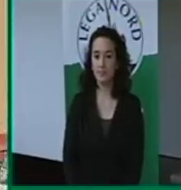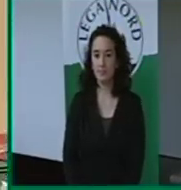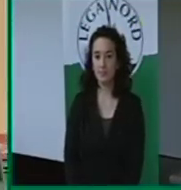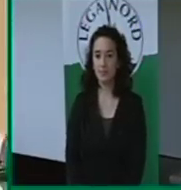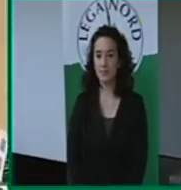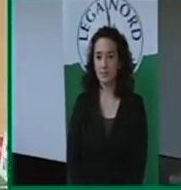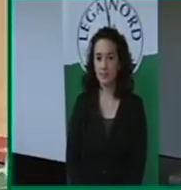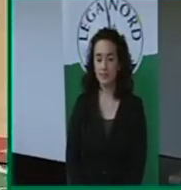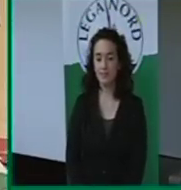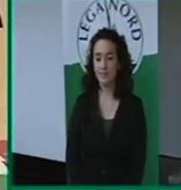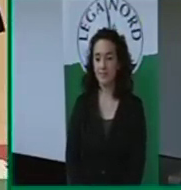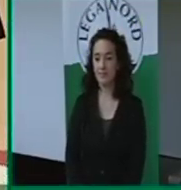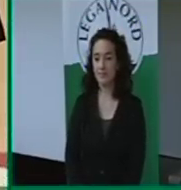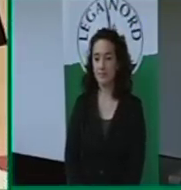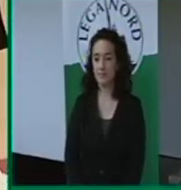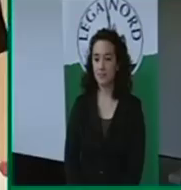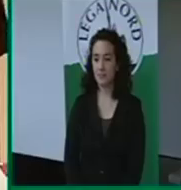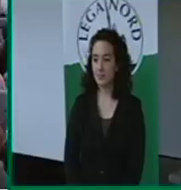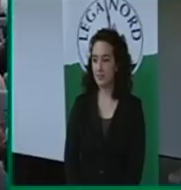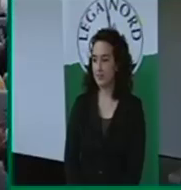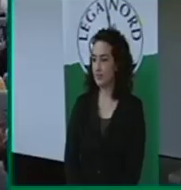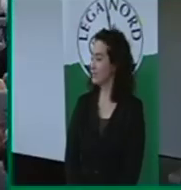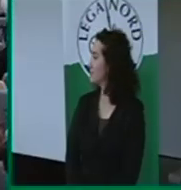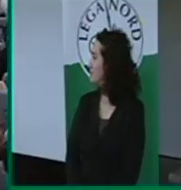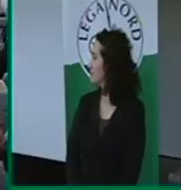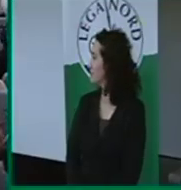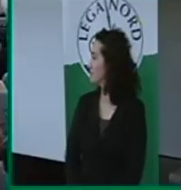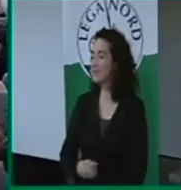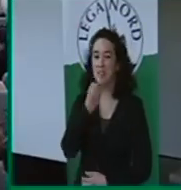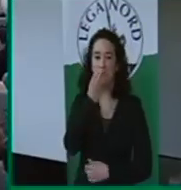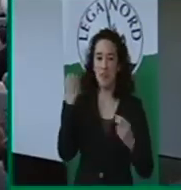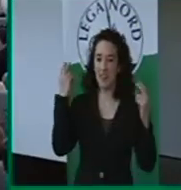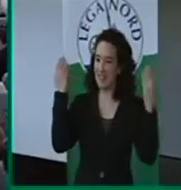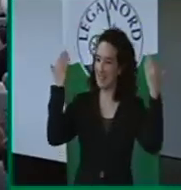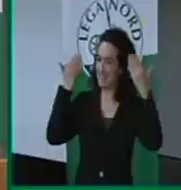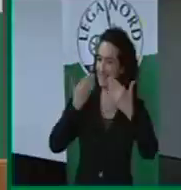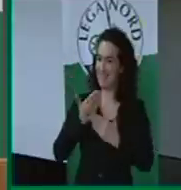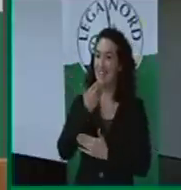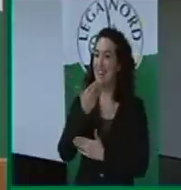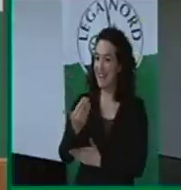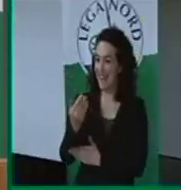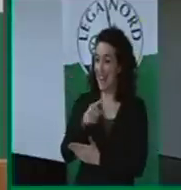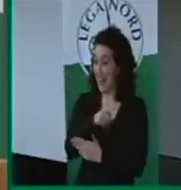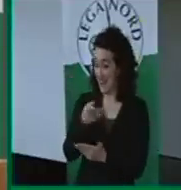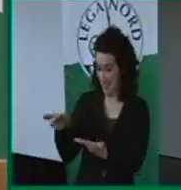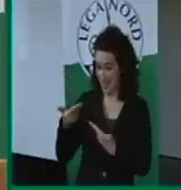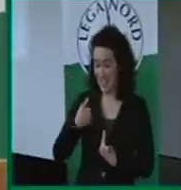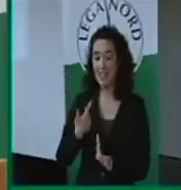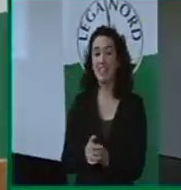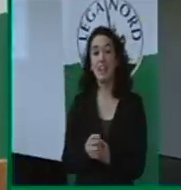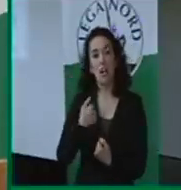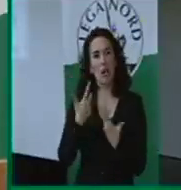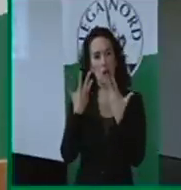moda bene signore e signori buonasera Grazie per l'invito perché ho